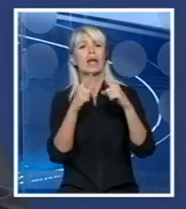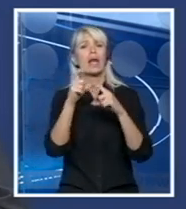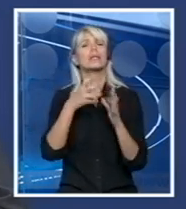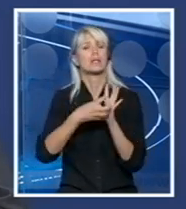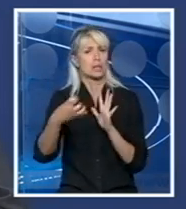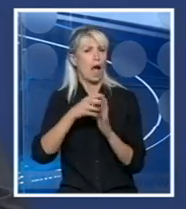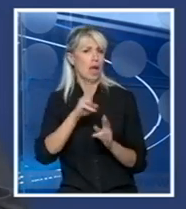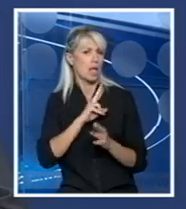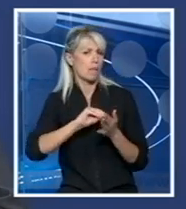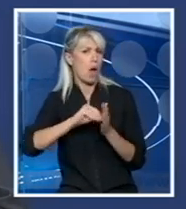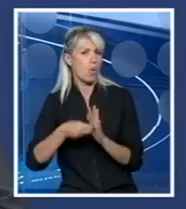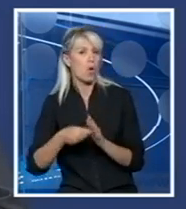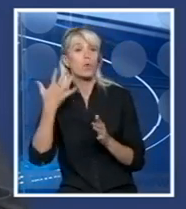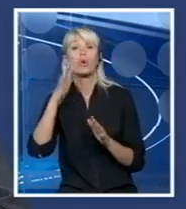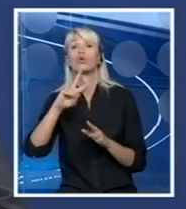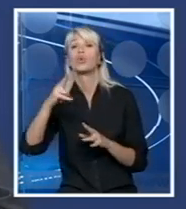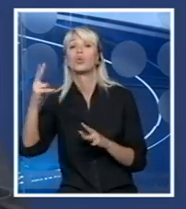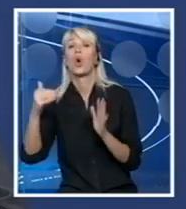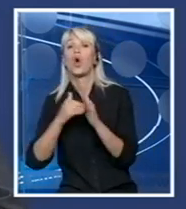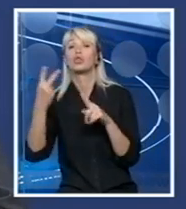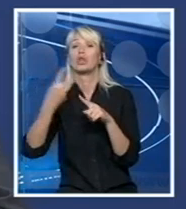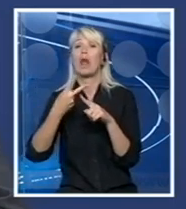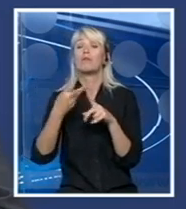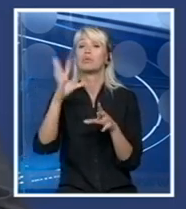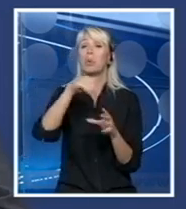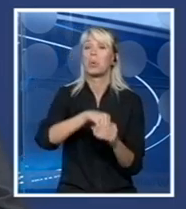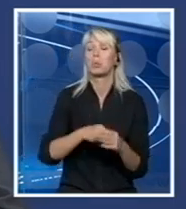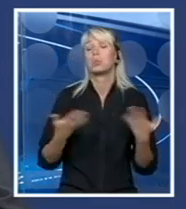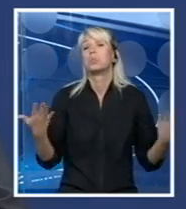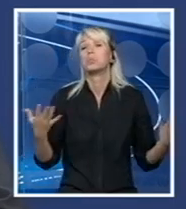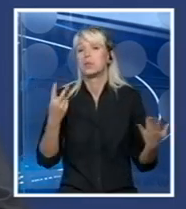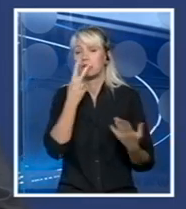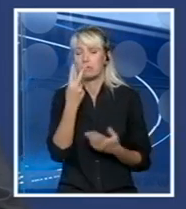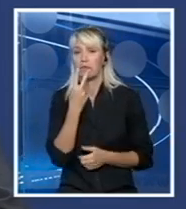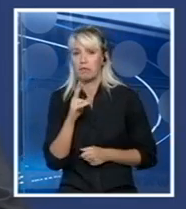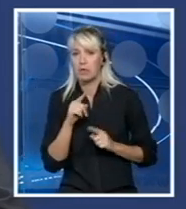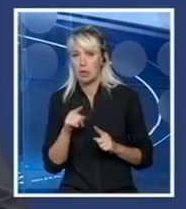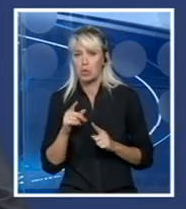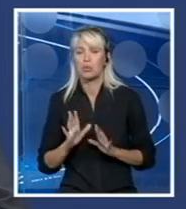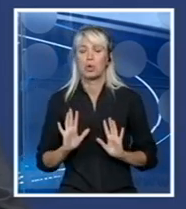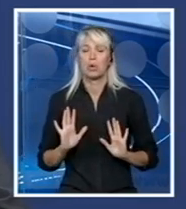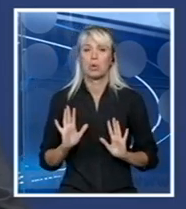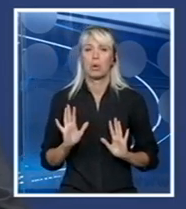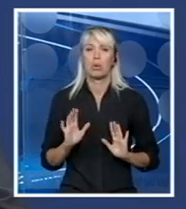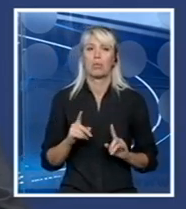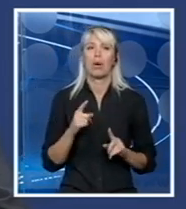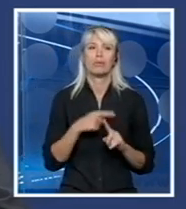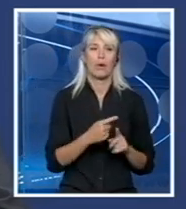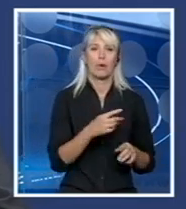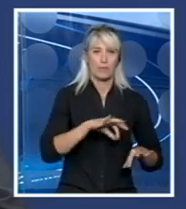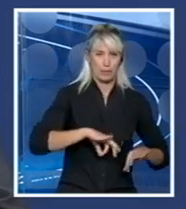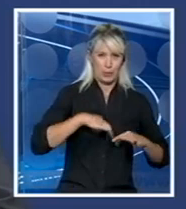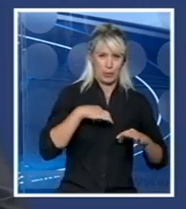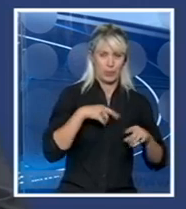ga širiti sa možda drugim emiterima, jer imamo dosta ponuda, a to je da će, znači, pošto mali idu u školu